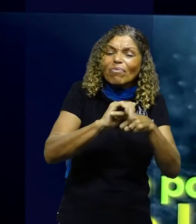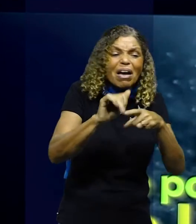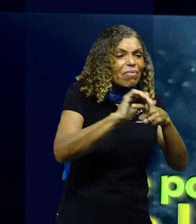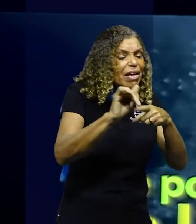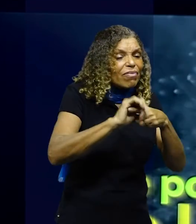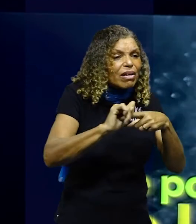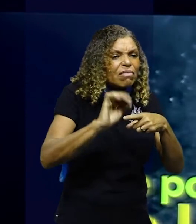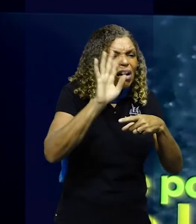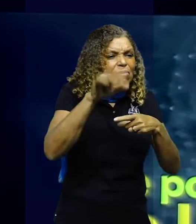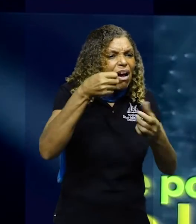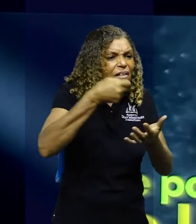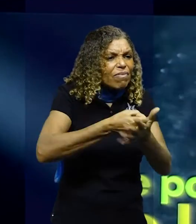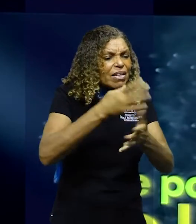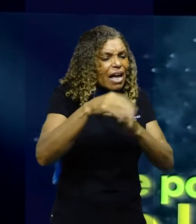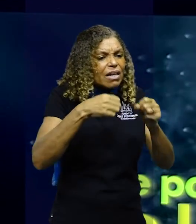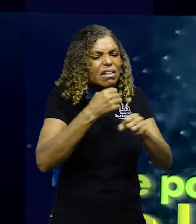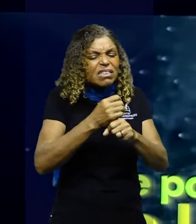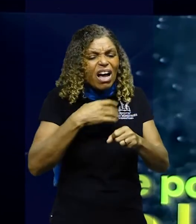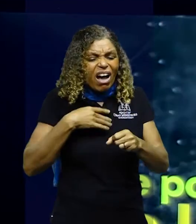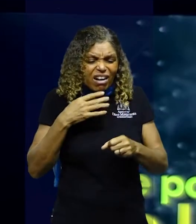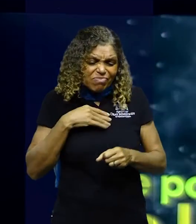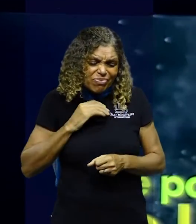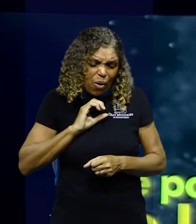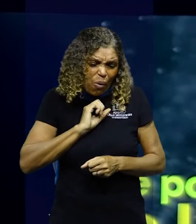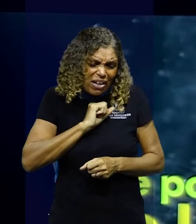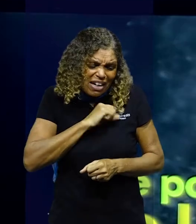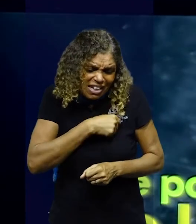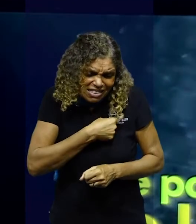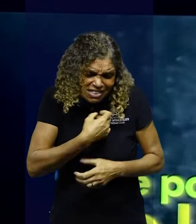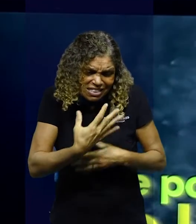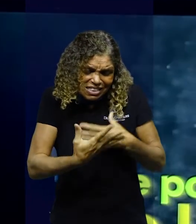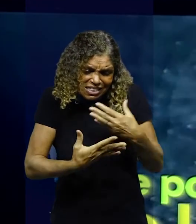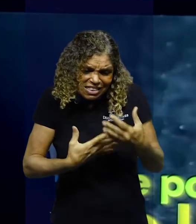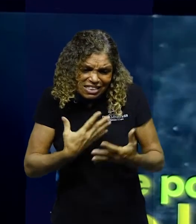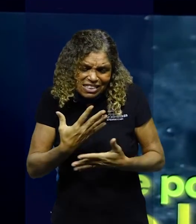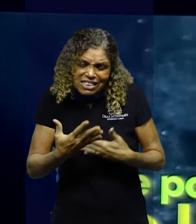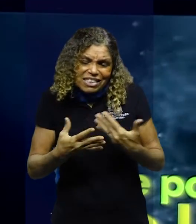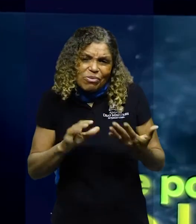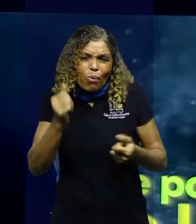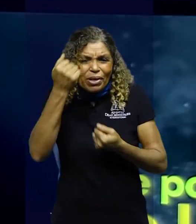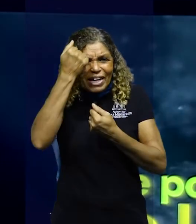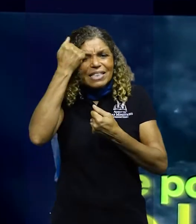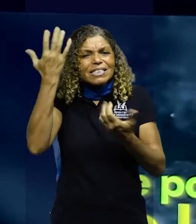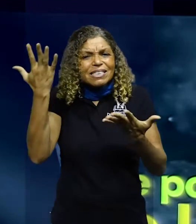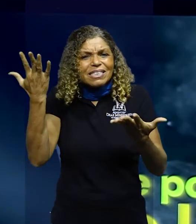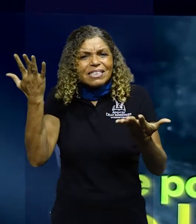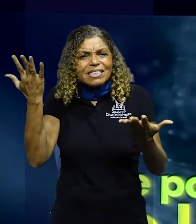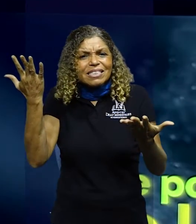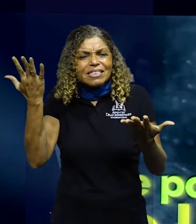nous disons, j'aurais pas dû faire cela. Donc, nous reconnaissons plus tard que ce n'était pas la bonne chose. Ce que nous voulons n'est pas toujours